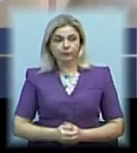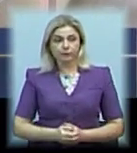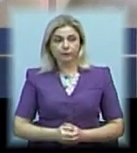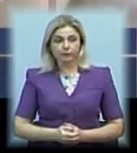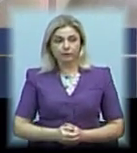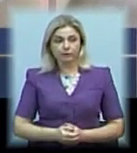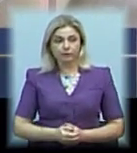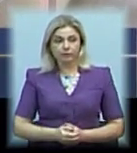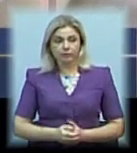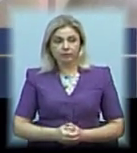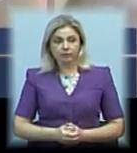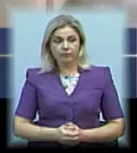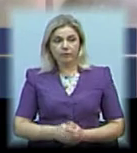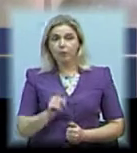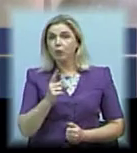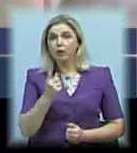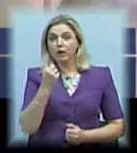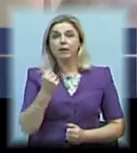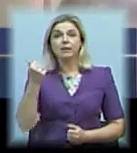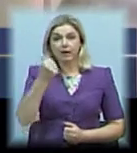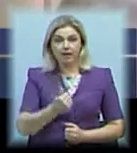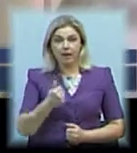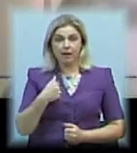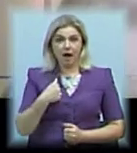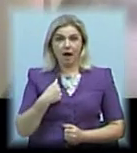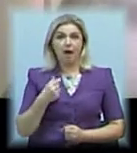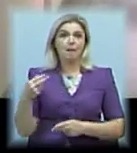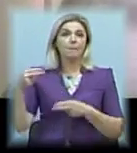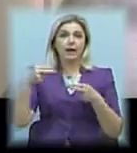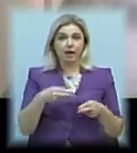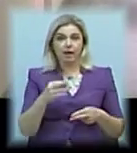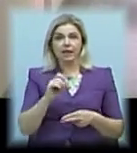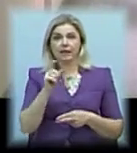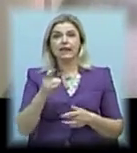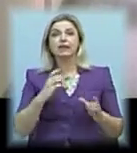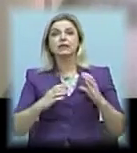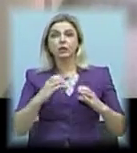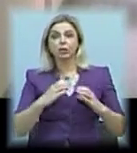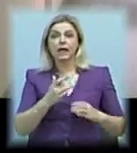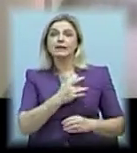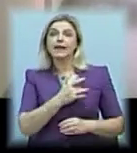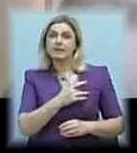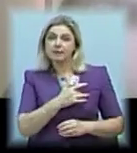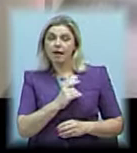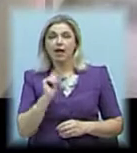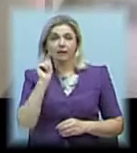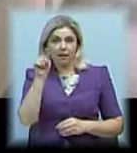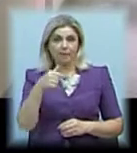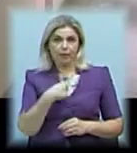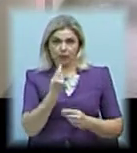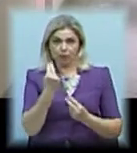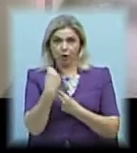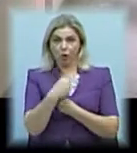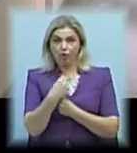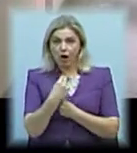буквально тиждень тому я приїхала з інституту серця, там мене трішки